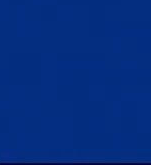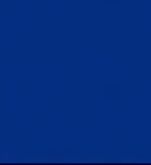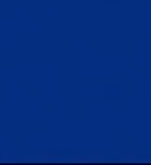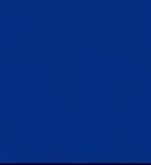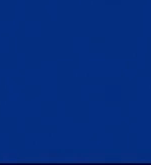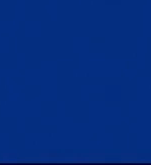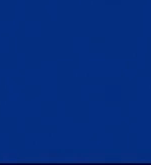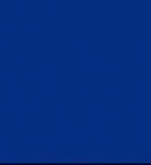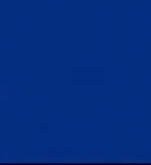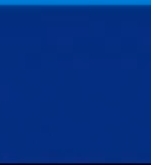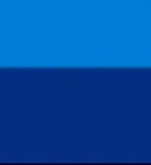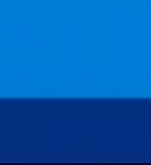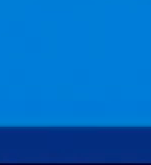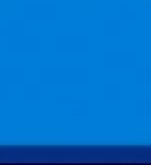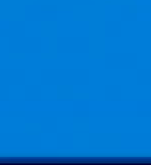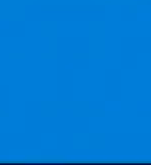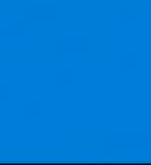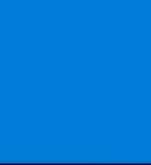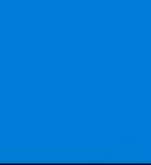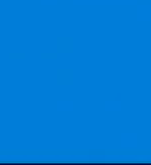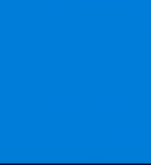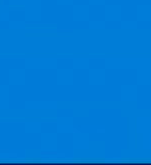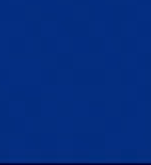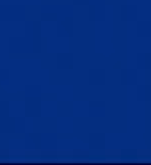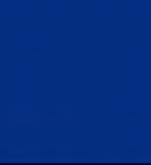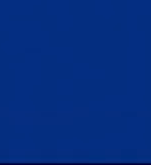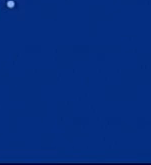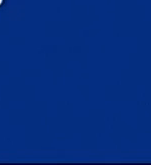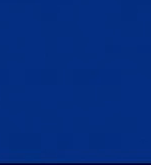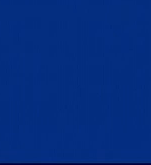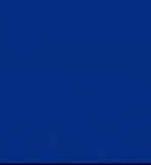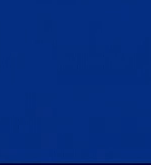МУЗЫКАЛЬНАЯ ЗАСТАВКА